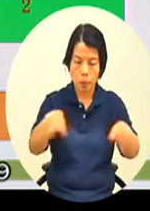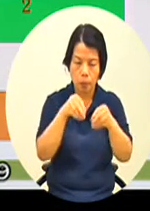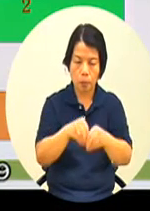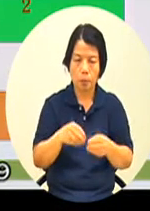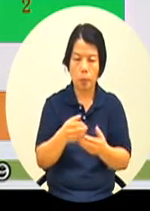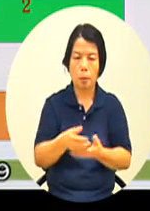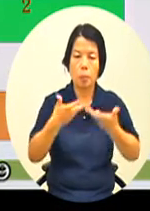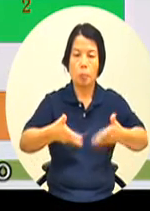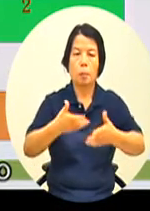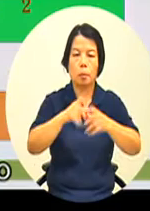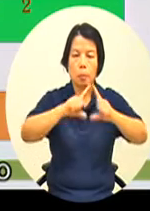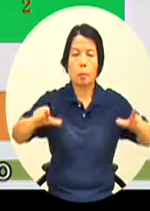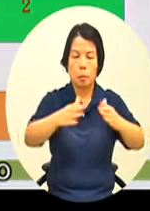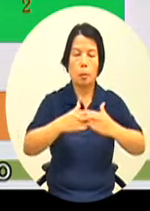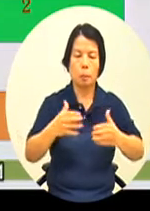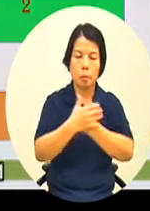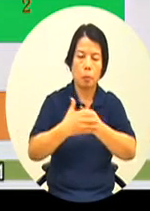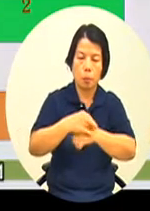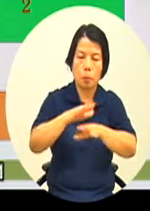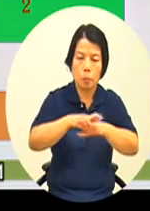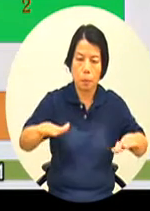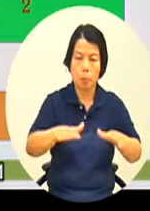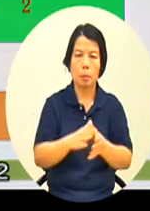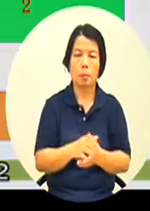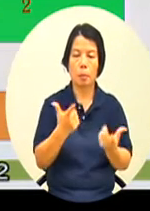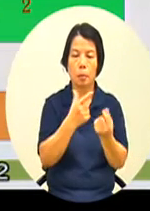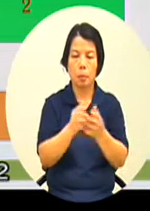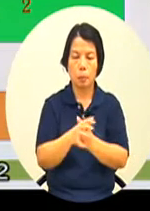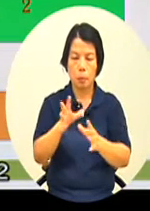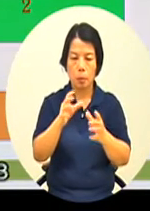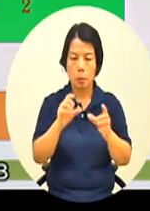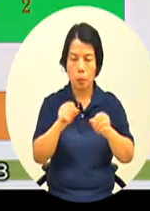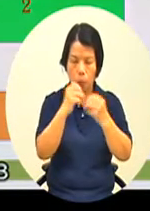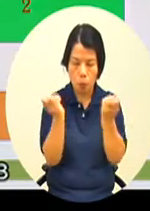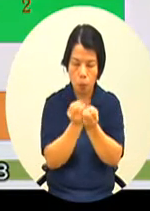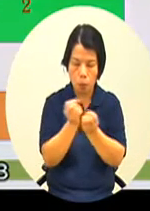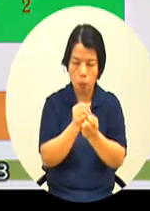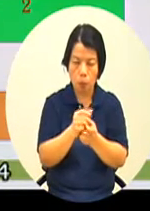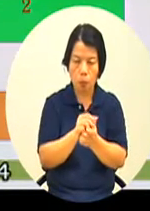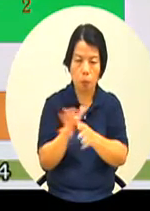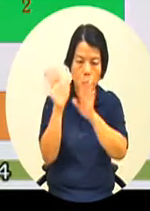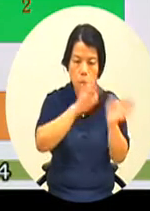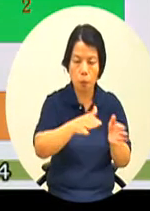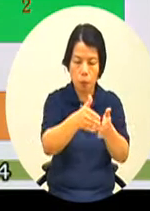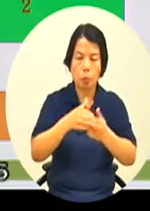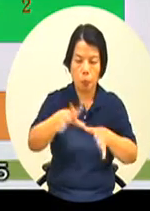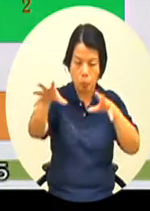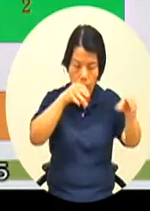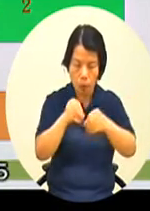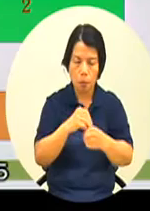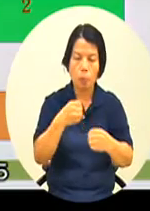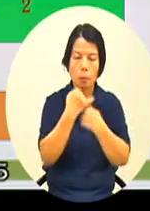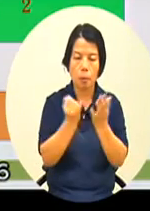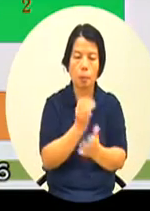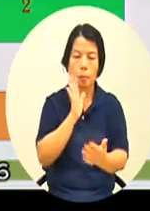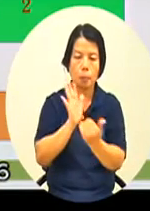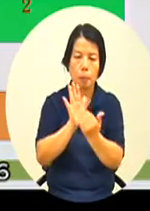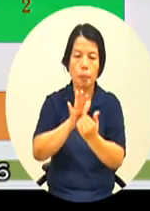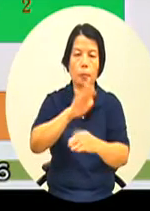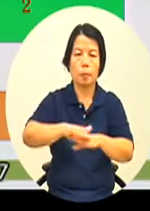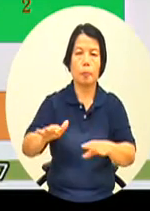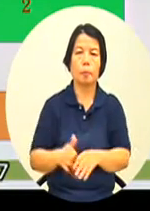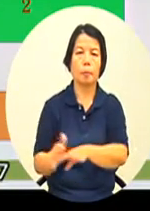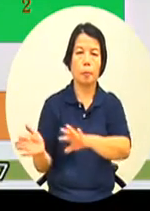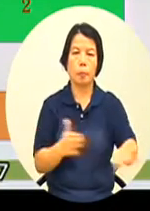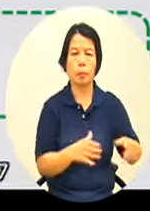取重大的危安和澄清预警情资，来协调相关单位预先采行相关的防范措施。